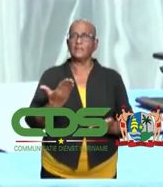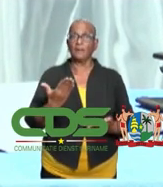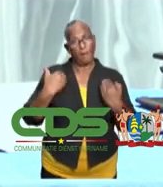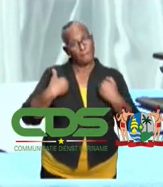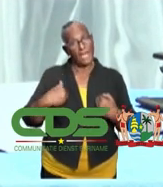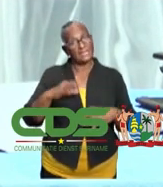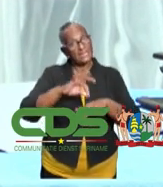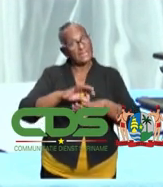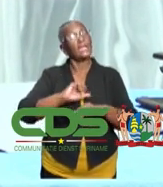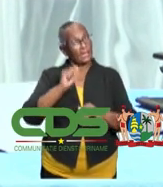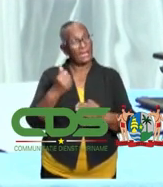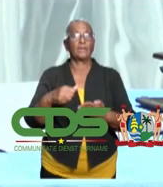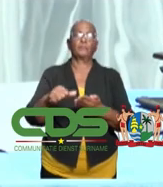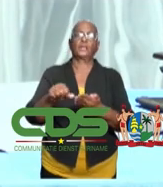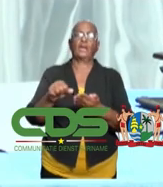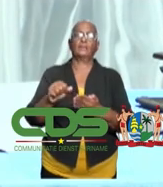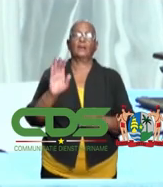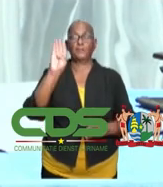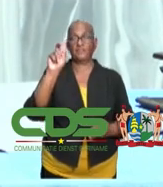dat zal gebeuren via BGVS.